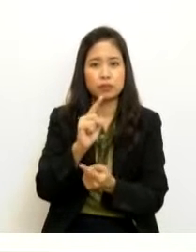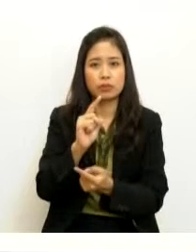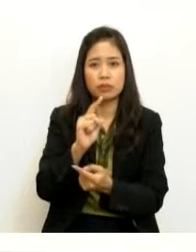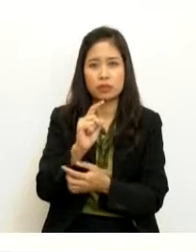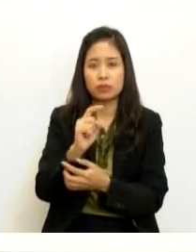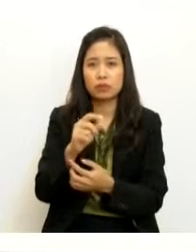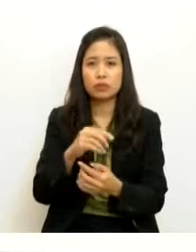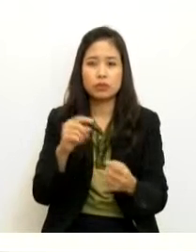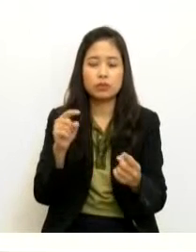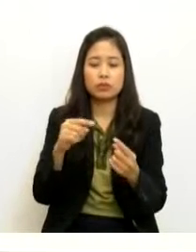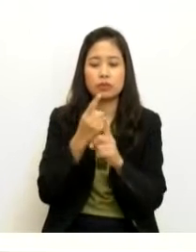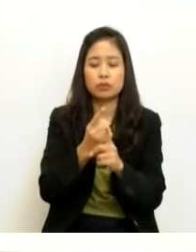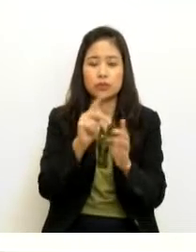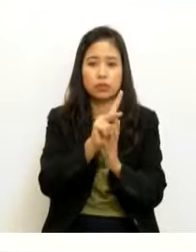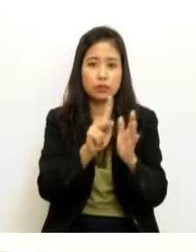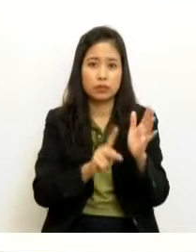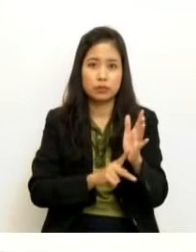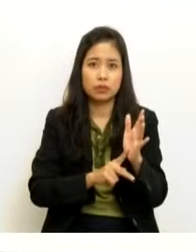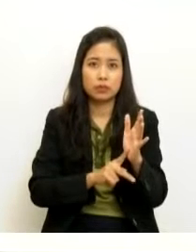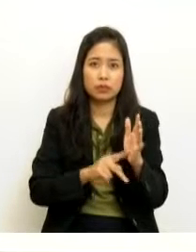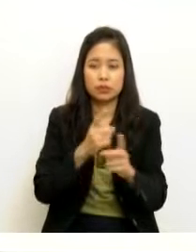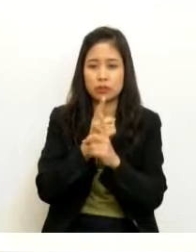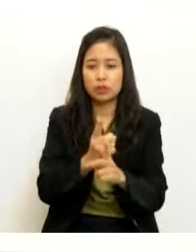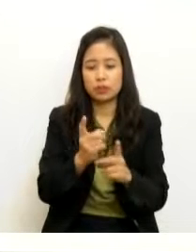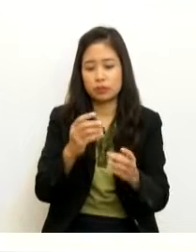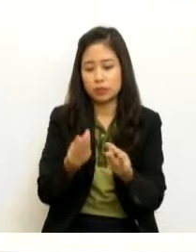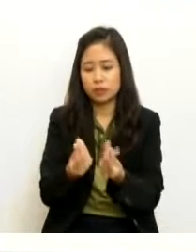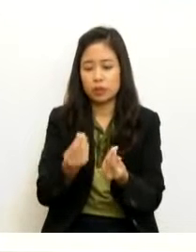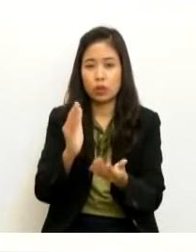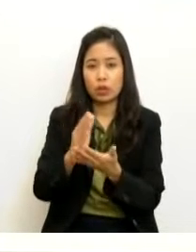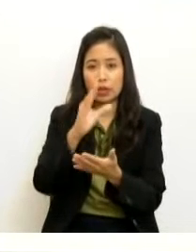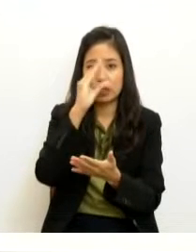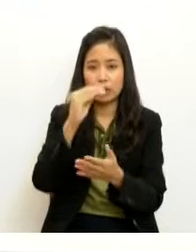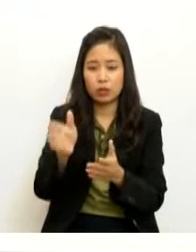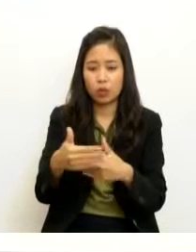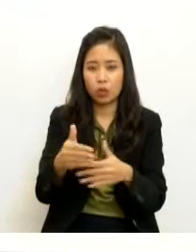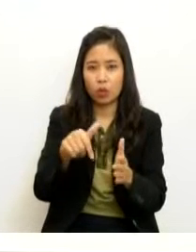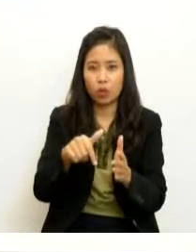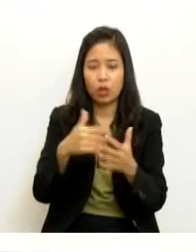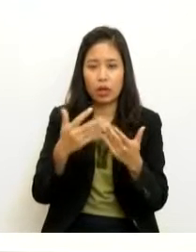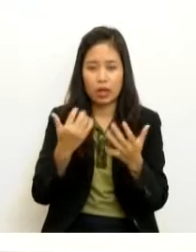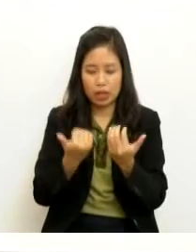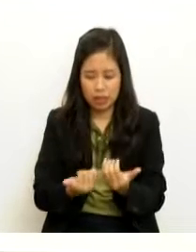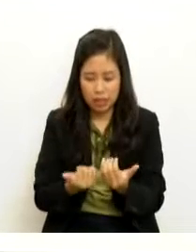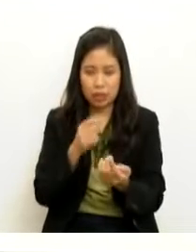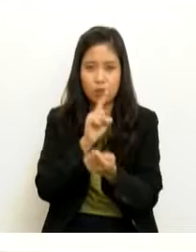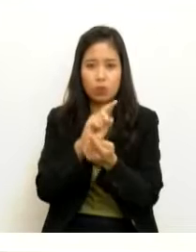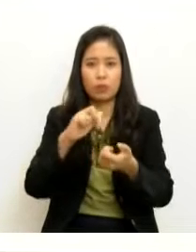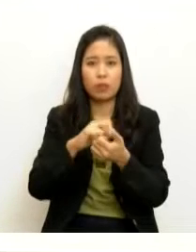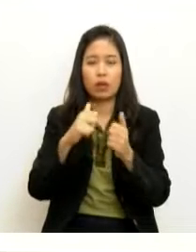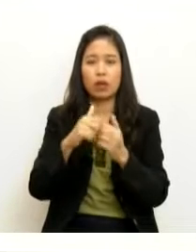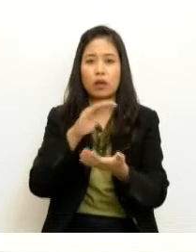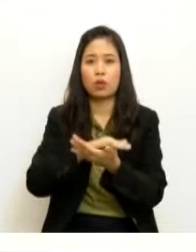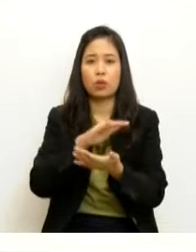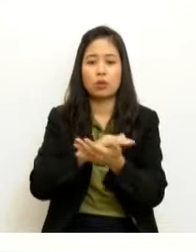ได้ปรับตามจำนวนนักเรียนวันนี้ก็ทำให้เกิดปัญหาในโรงเรียนประถมที่เปิดขยายโอกาสอยู่เป็นจำน